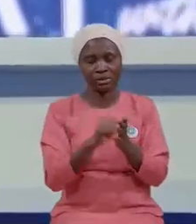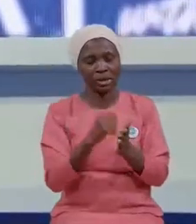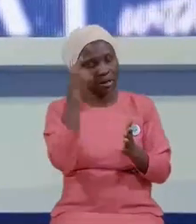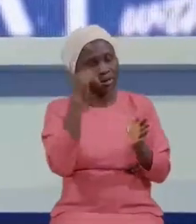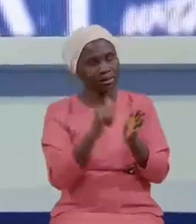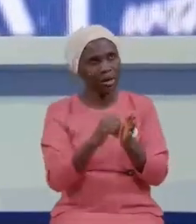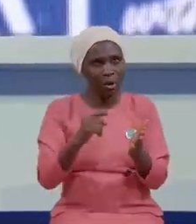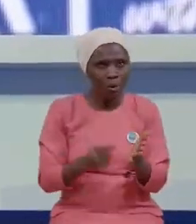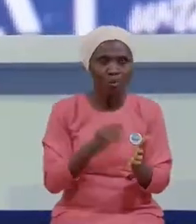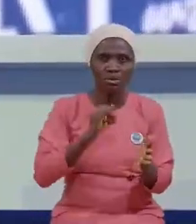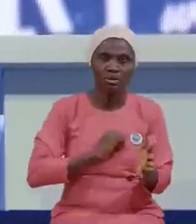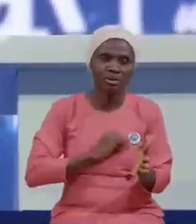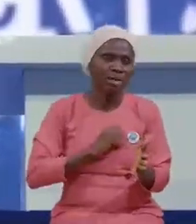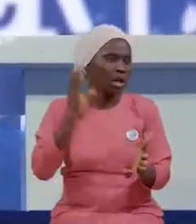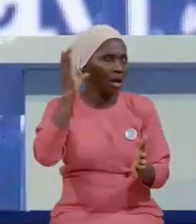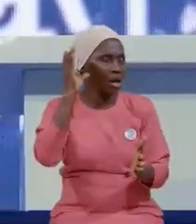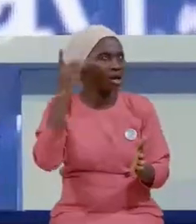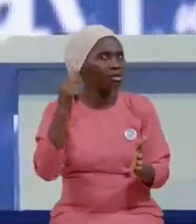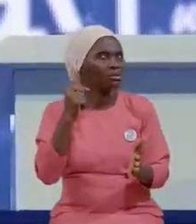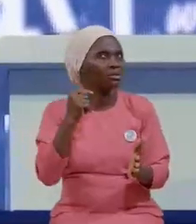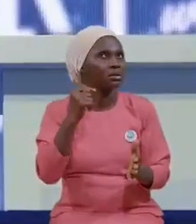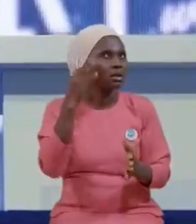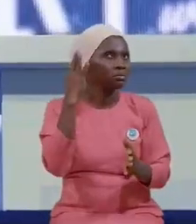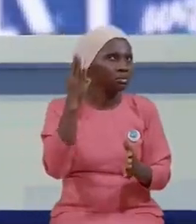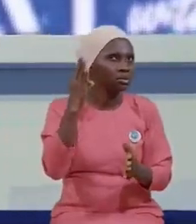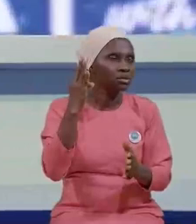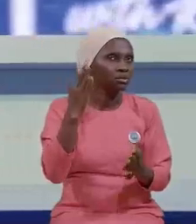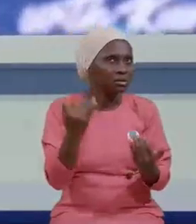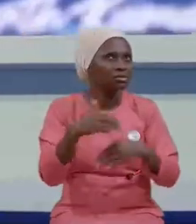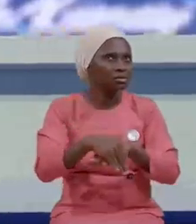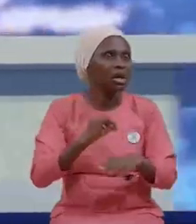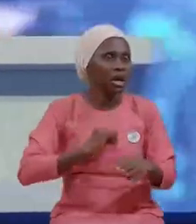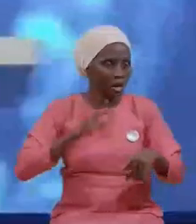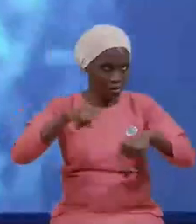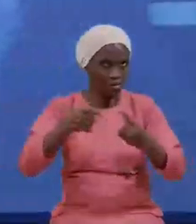l'appel, j'irai à Dieu à travers Christ.